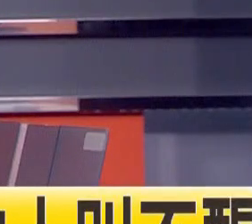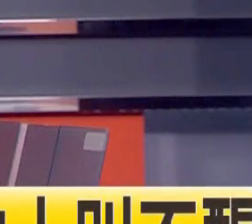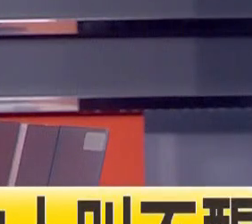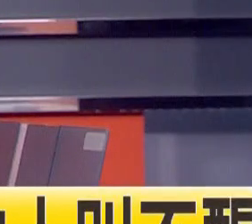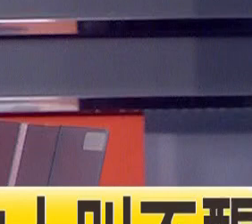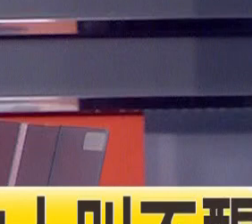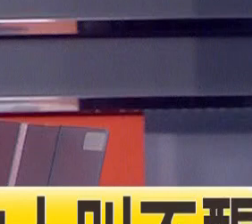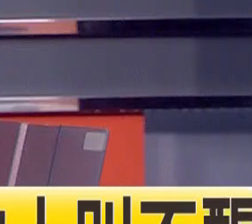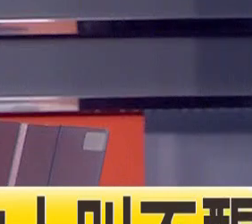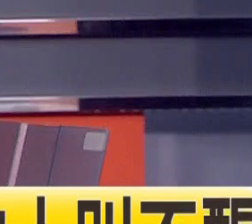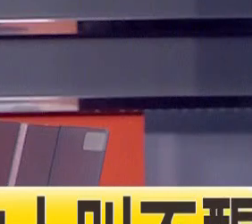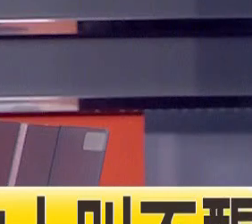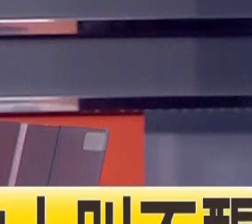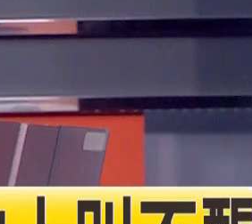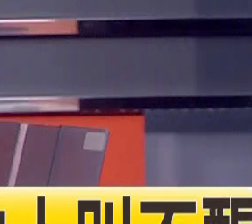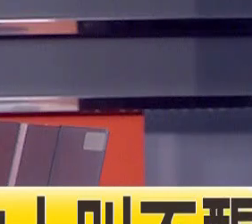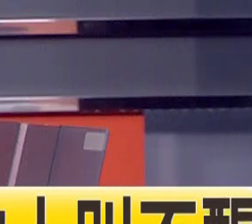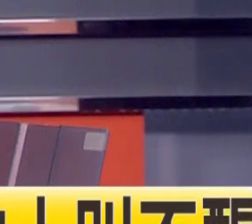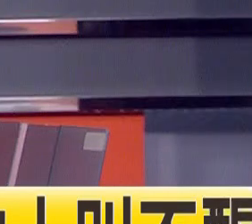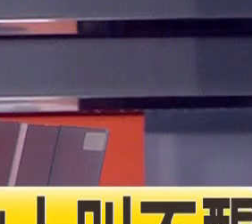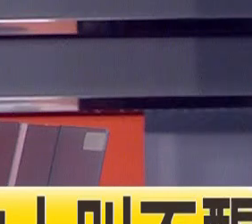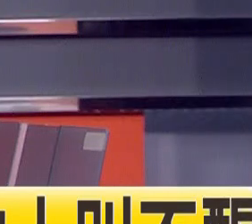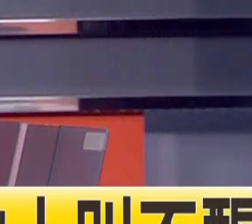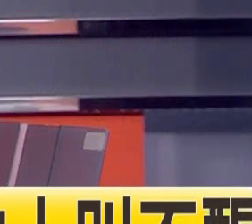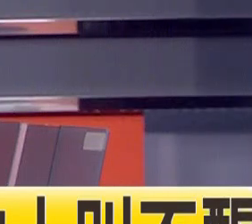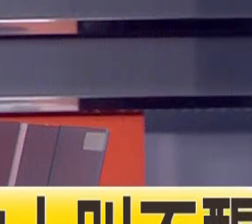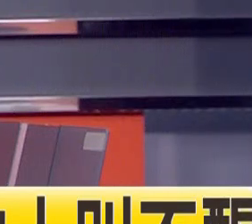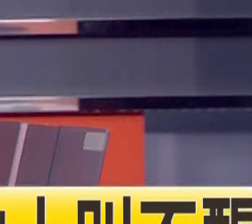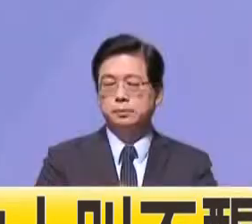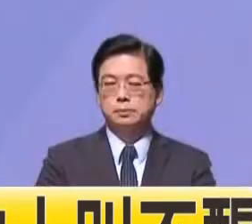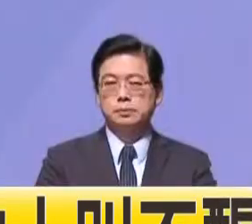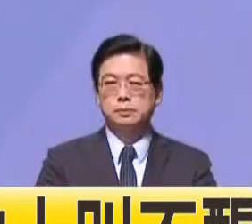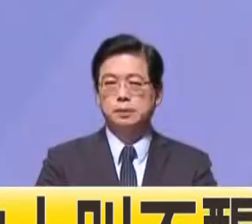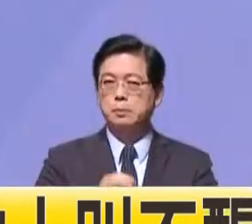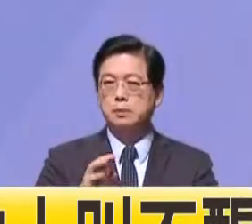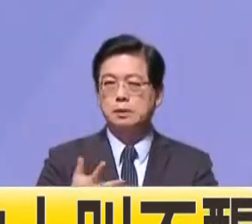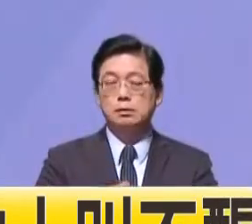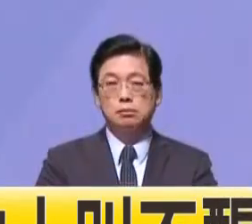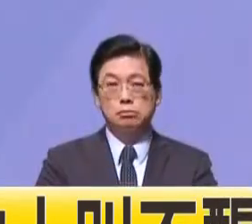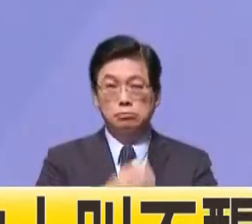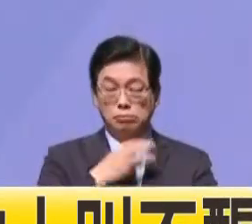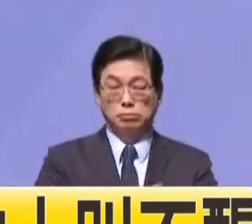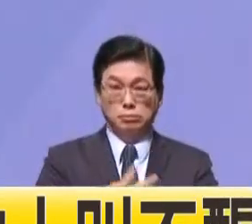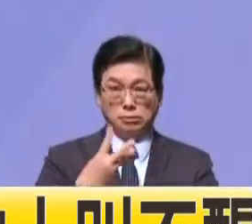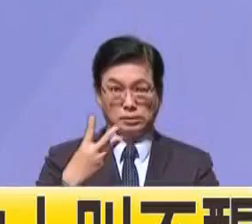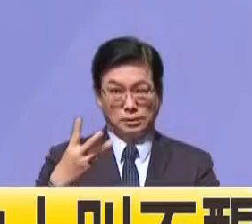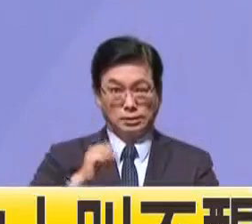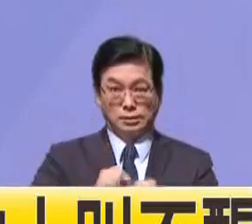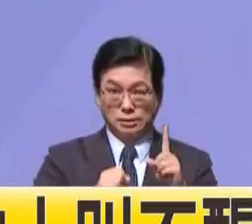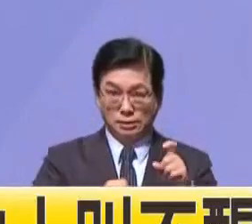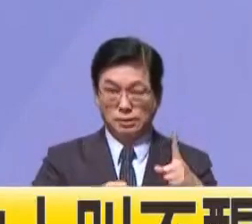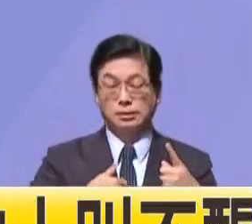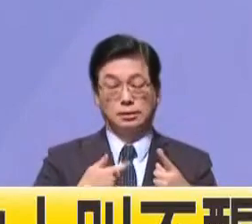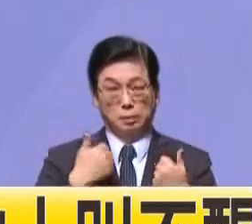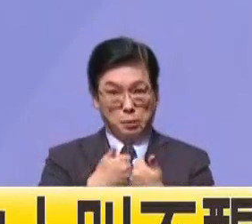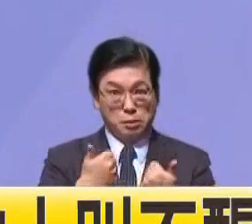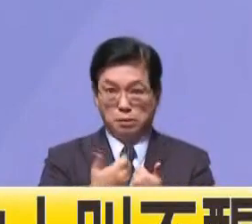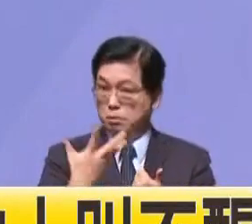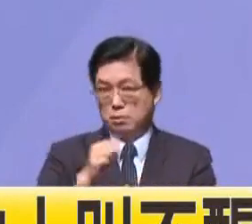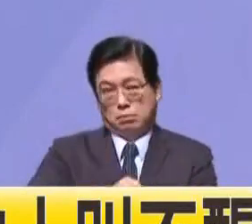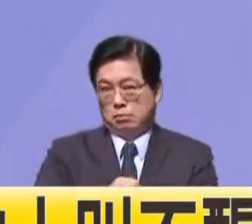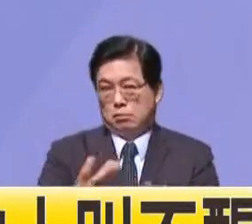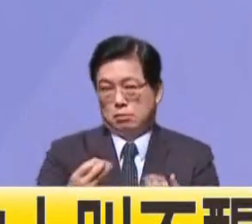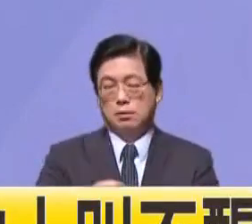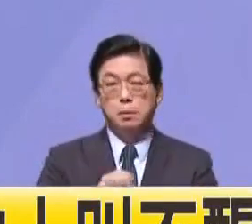呢？我们先看一段刚刚的精彩回放。 为什么3+11的关键会议没有会议记